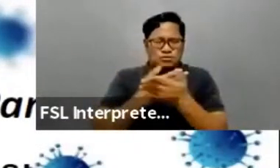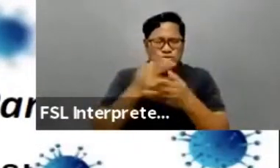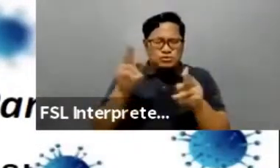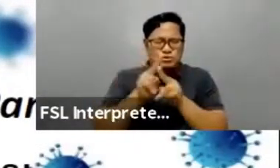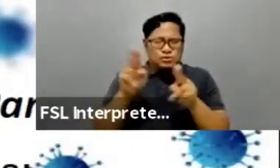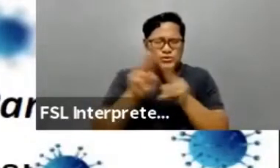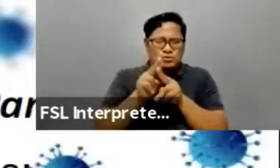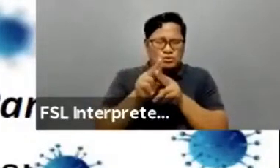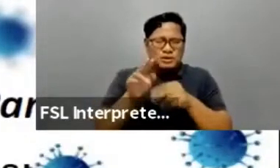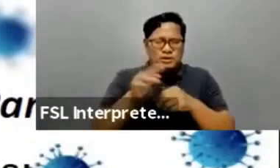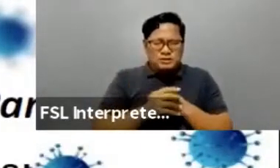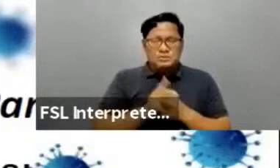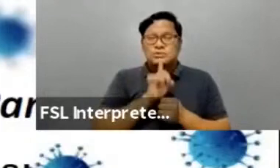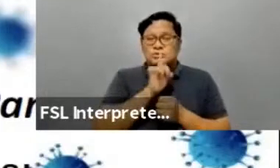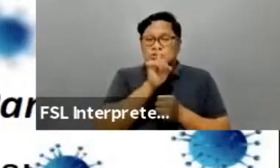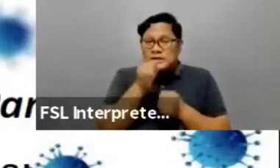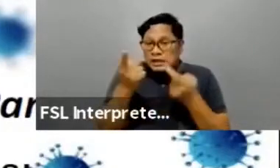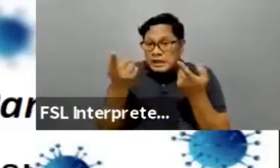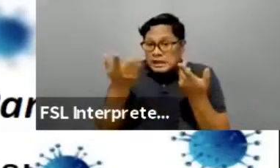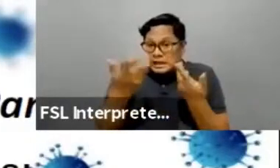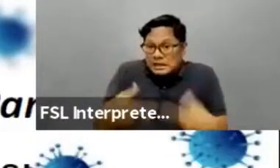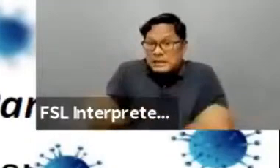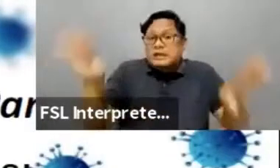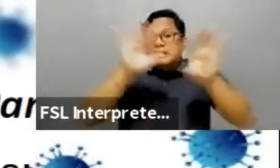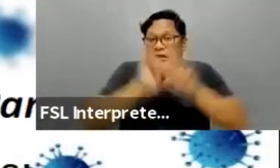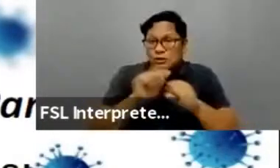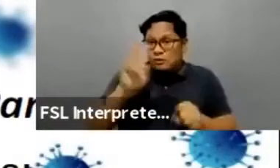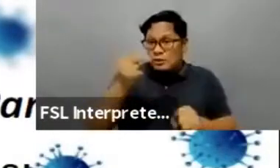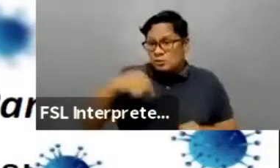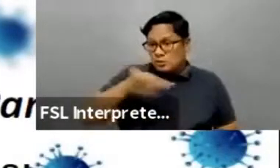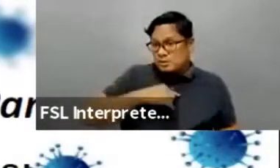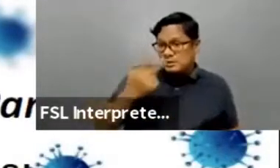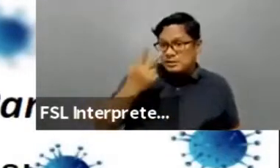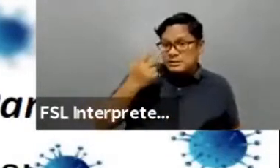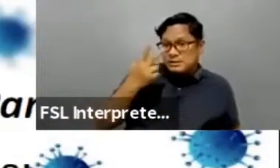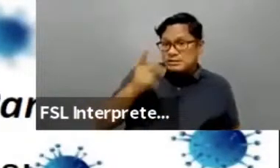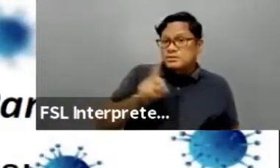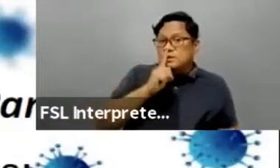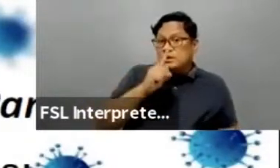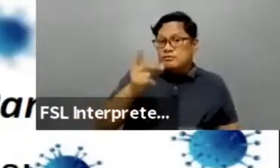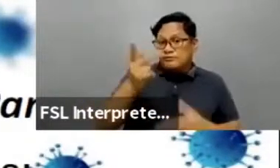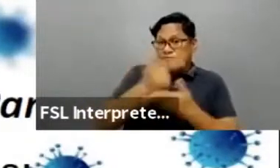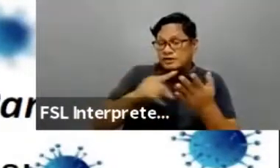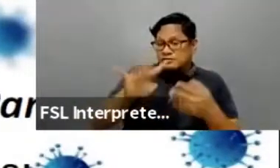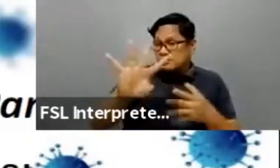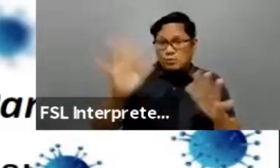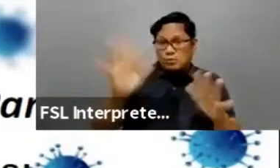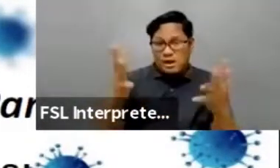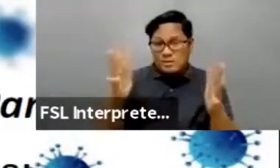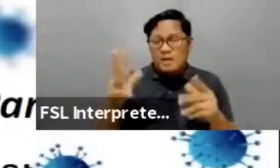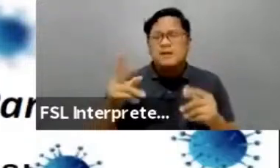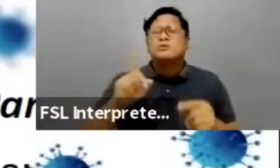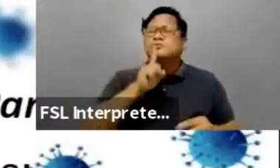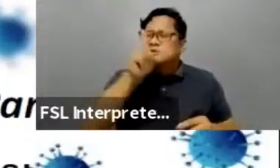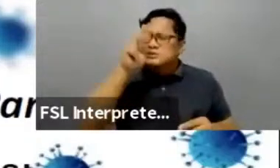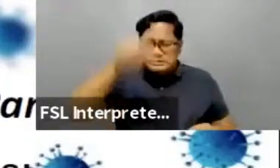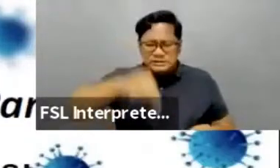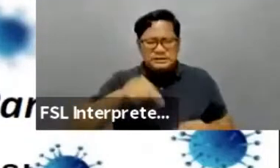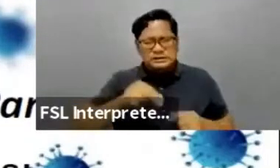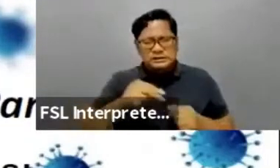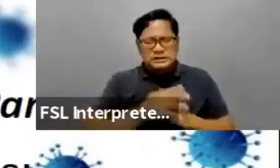yung National Action Plan na nakita natin, wala pang Phase 4 pero alam naman natin na kailangan yun